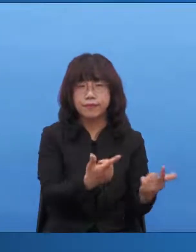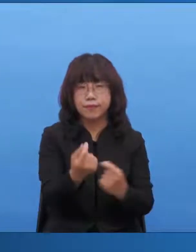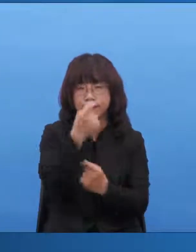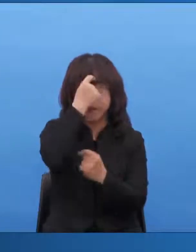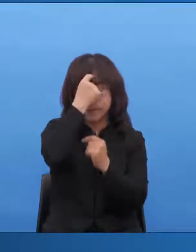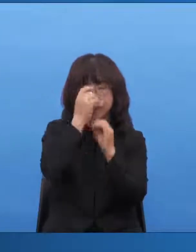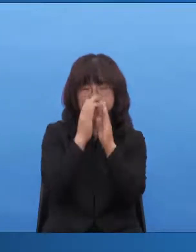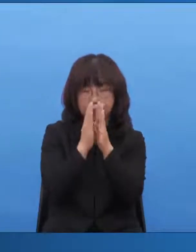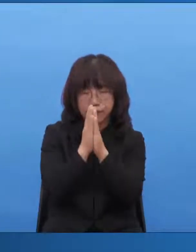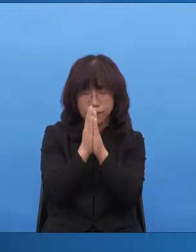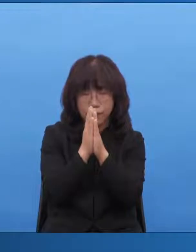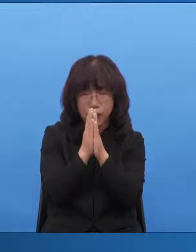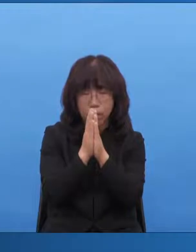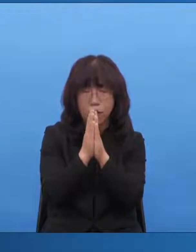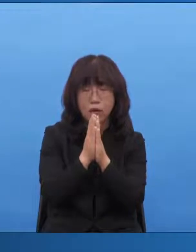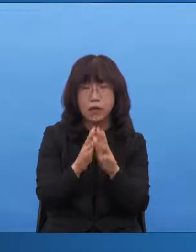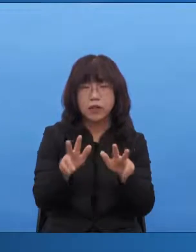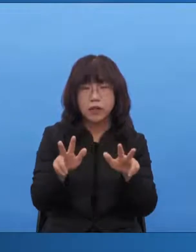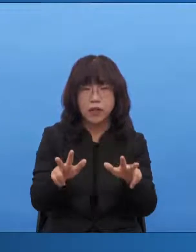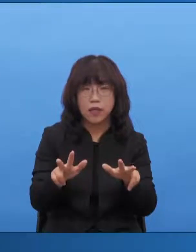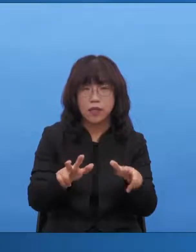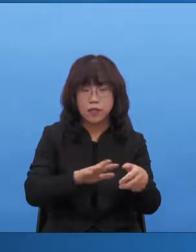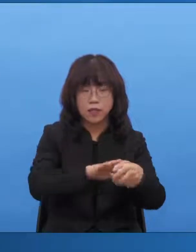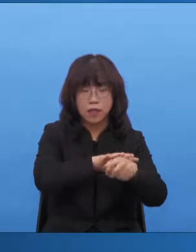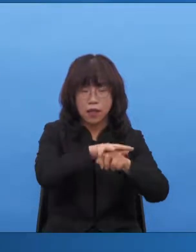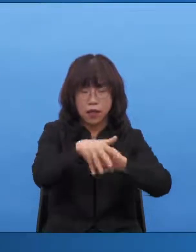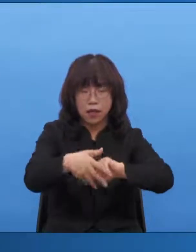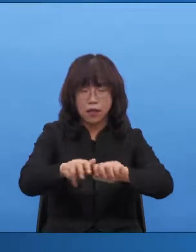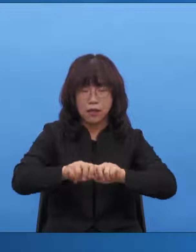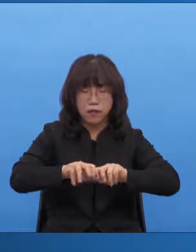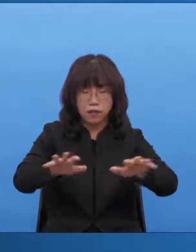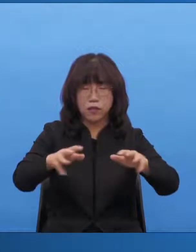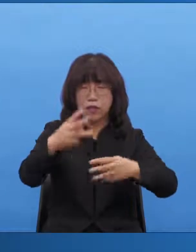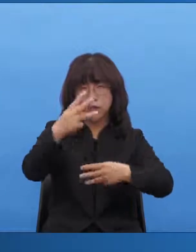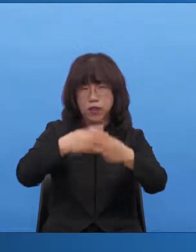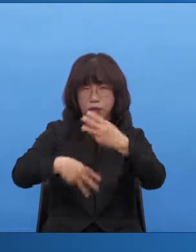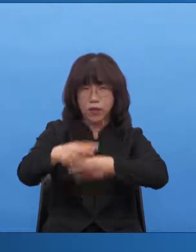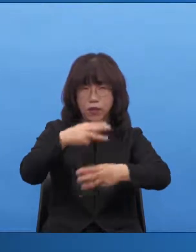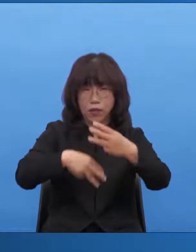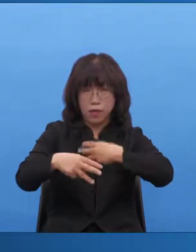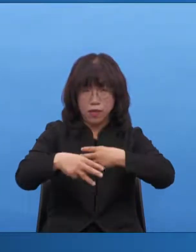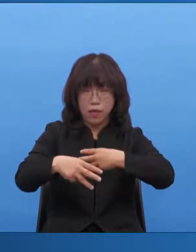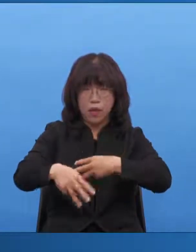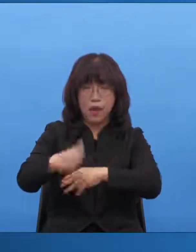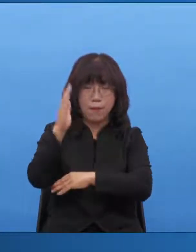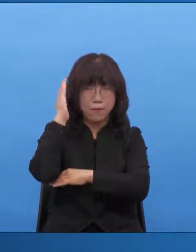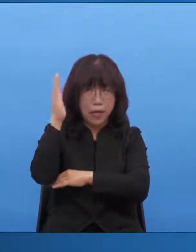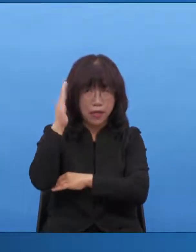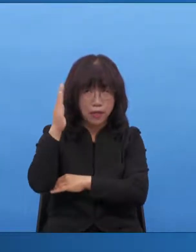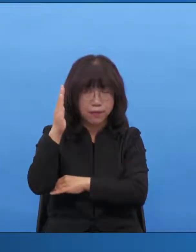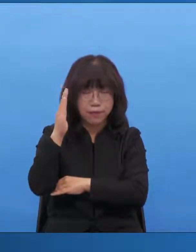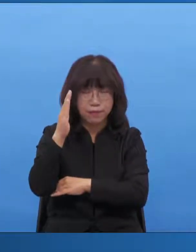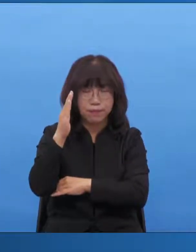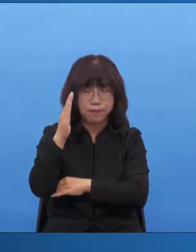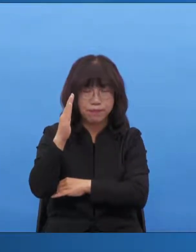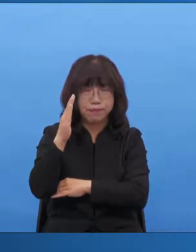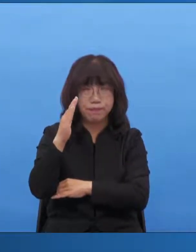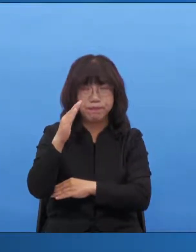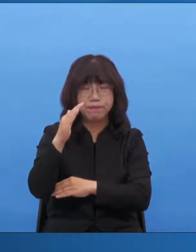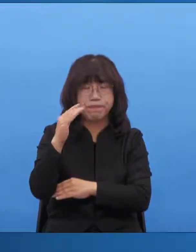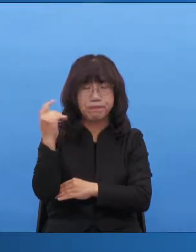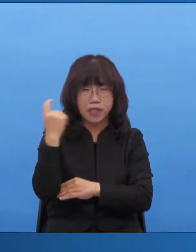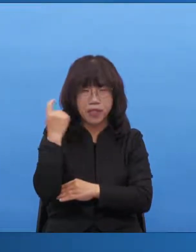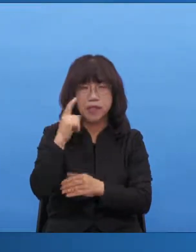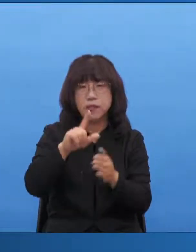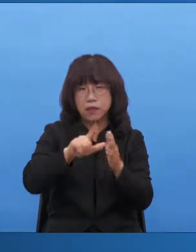기도하도록 하겠습니다. 오늘 이 시간 전생에 흩어진 렘넌트들이 함께 말씀을 받습니다. 말씀 받을 때에 하나님이 진짜 원하시는